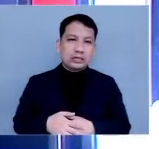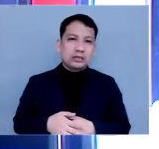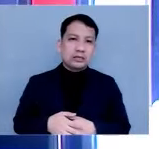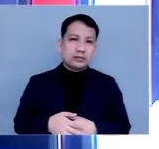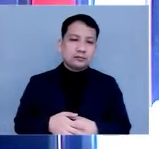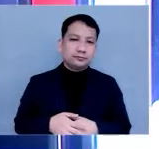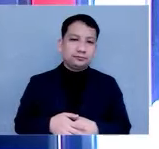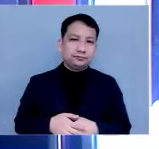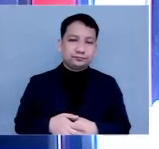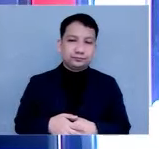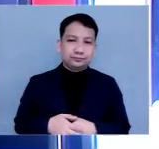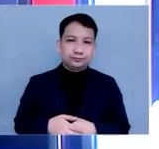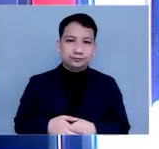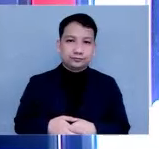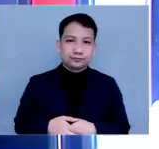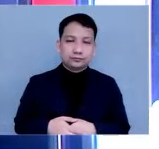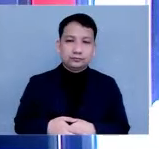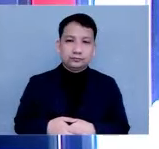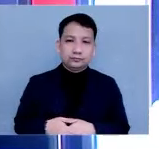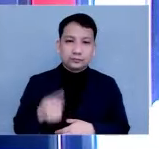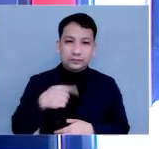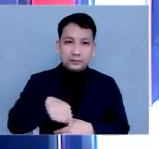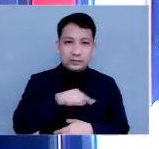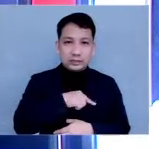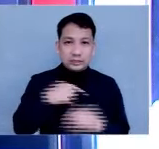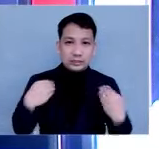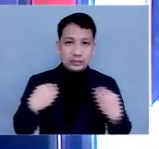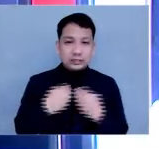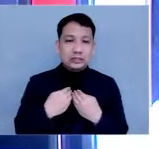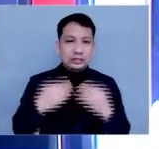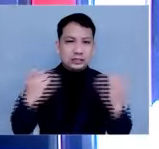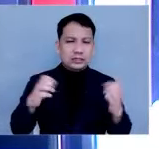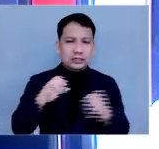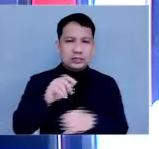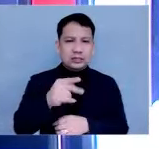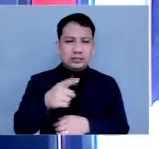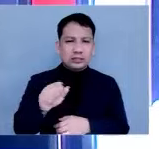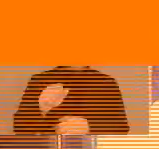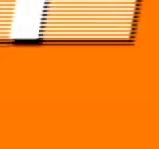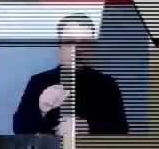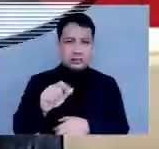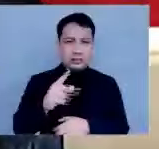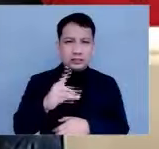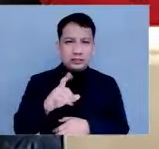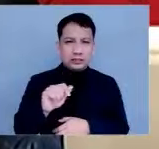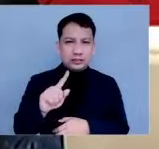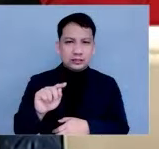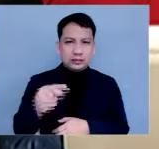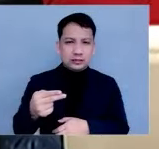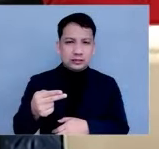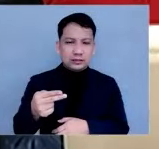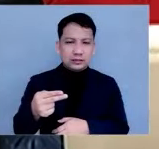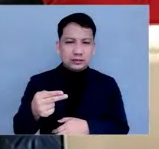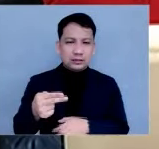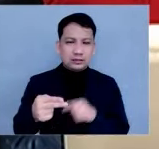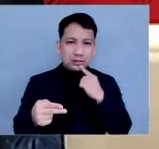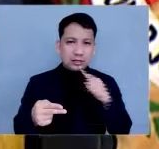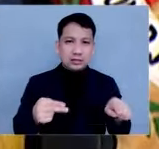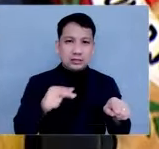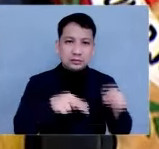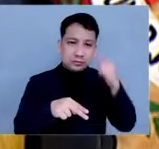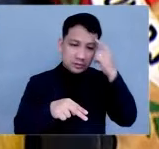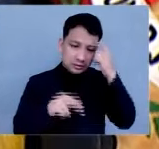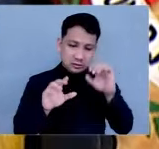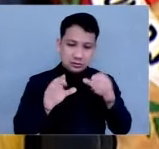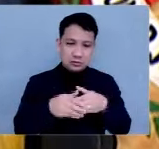Hawak na ng PNP ang isa sa umano'y dating membro ng grupong Angels of Death. Sabi ng yan ang sinasabing armed group